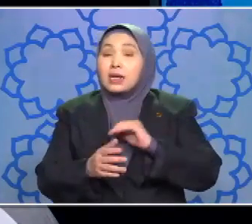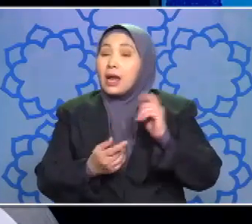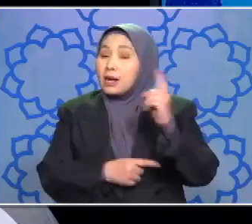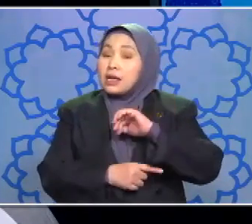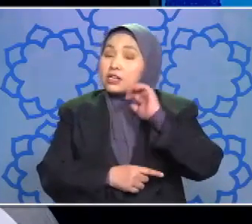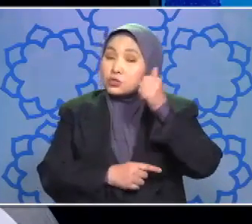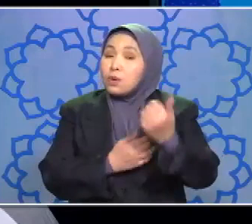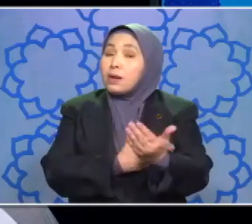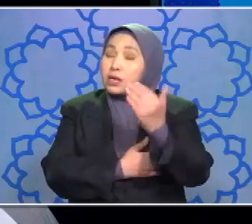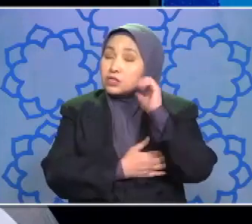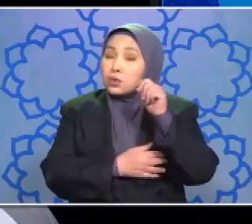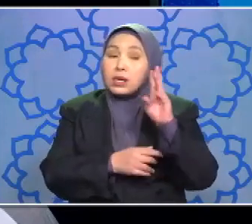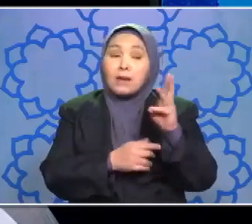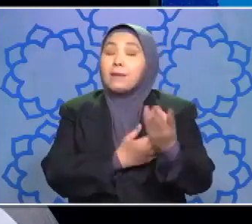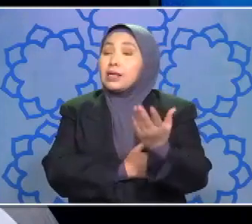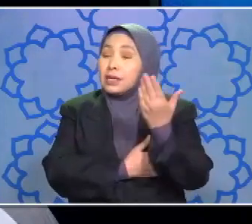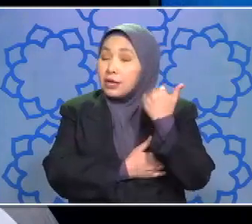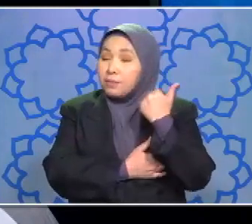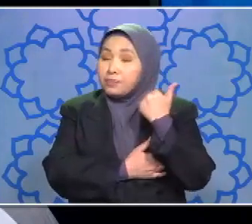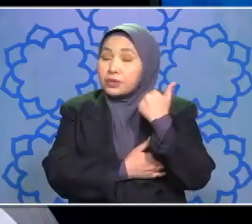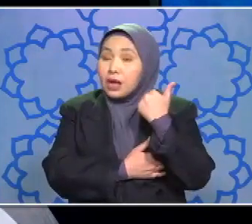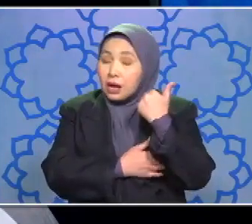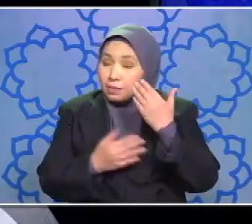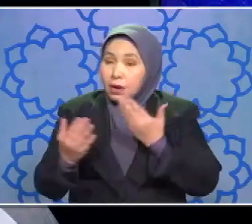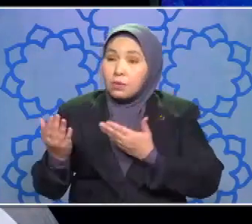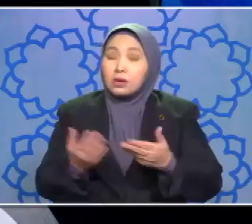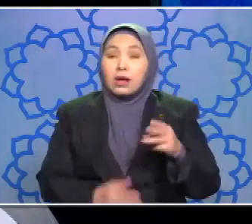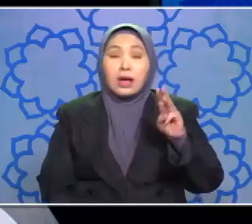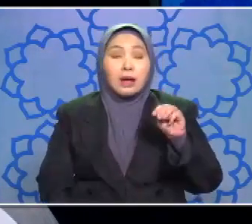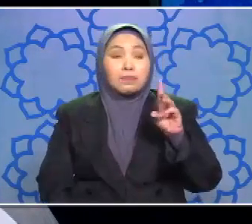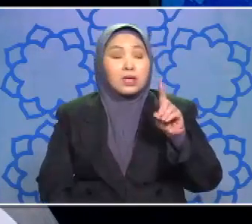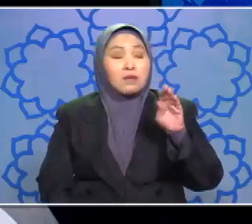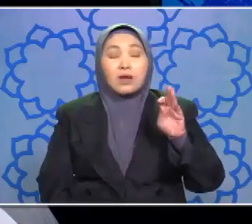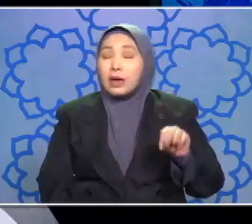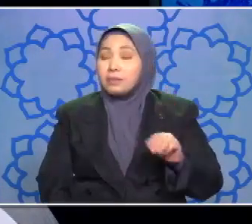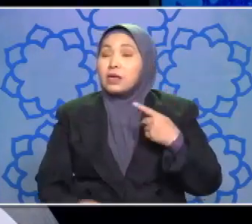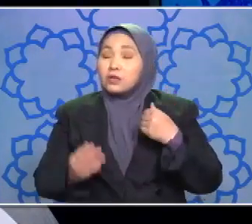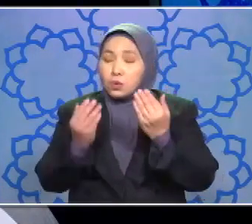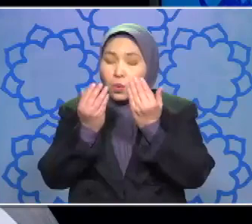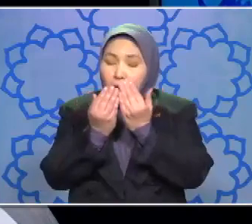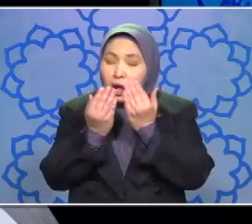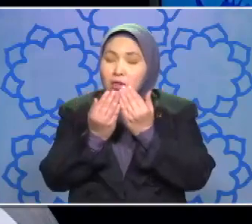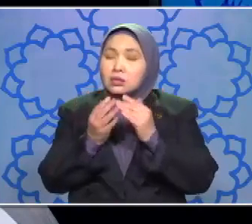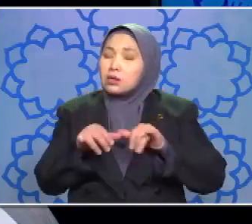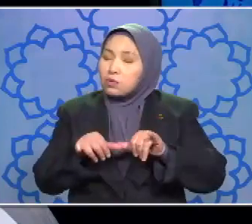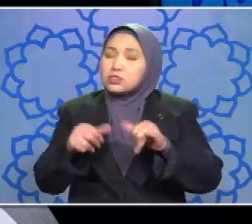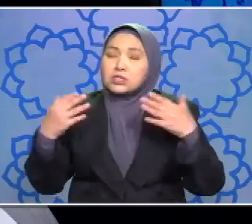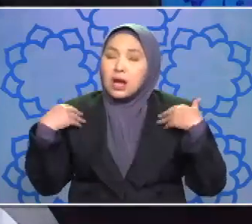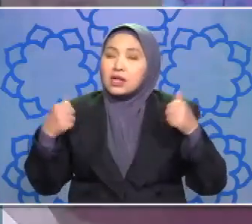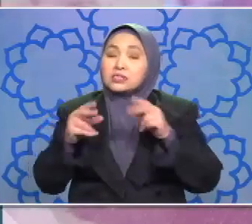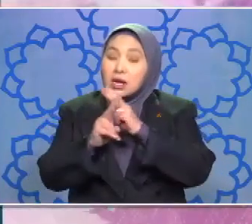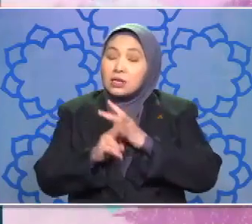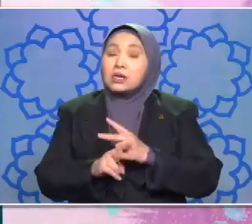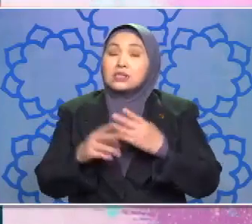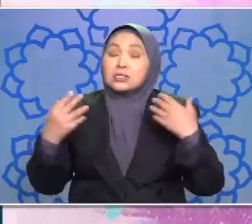esok, pagi esok jam 6 pagi. Rancangan ini dibawakan oleh MFDM untuk sama-sama kita doakan tuan-tuan terus sihat, jaga kesihatan,